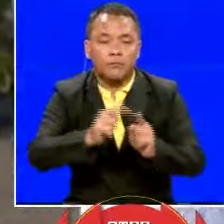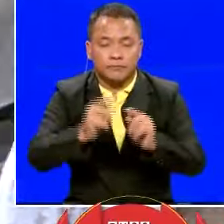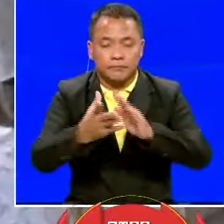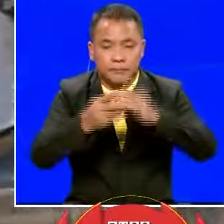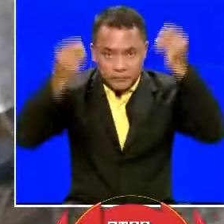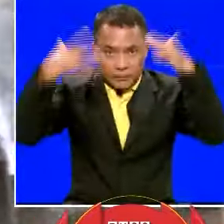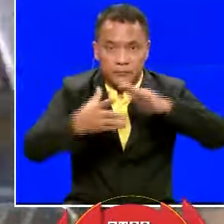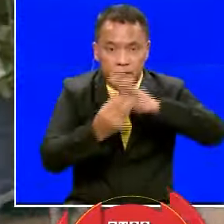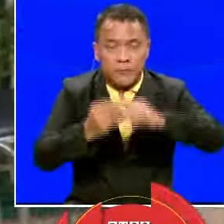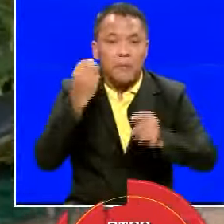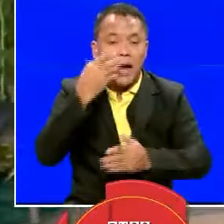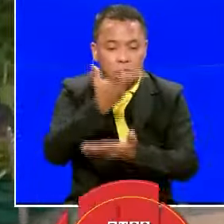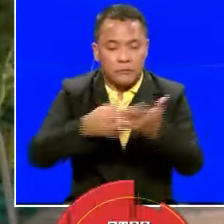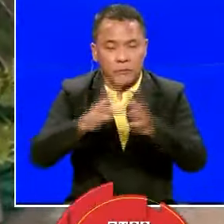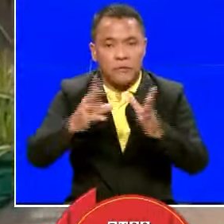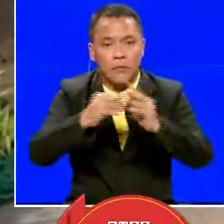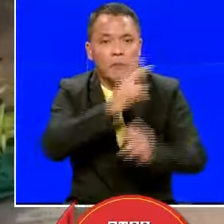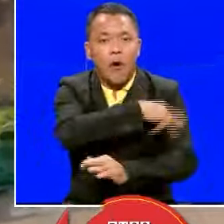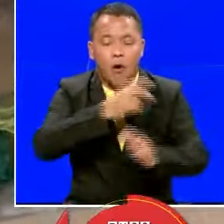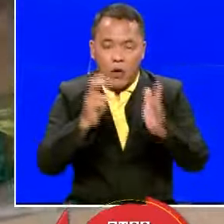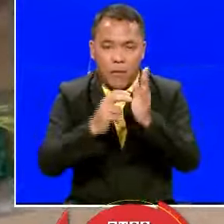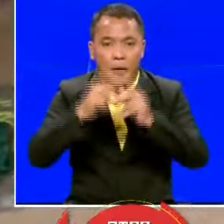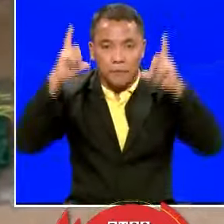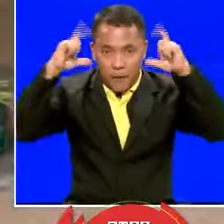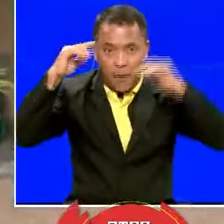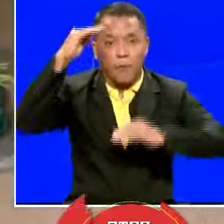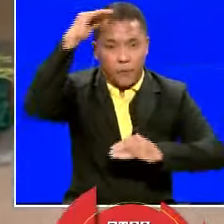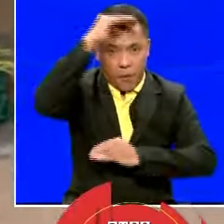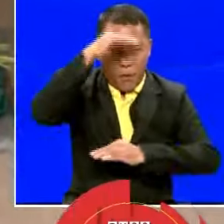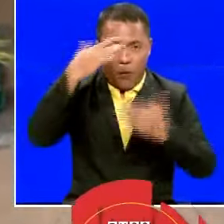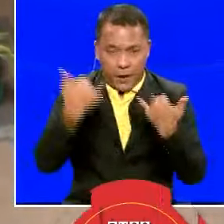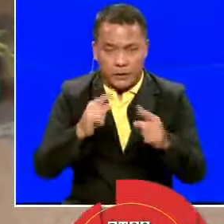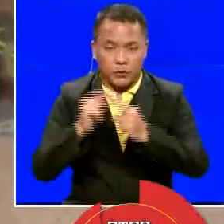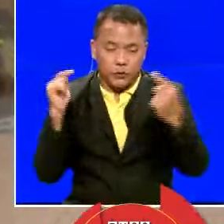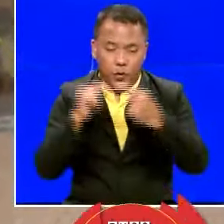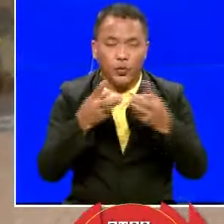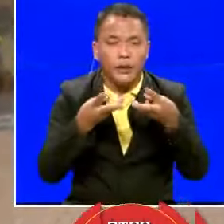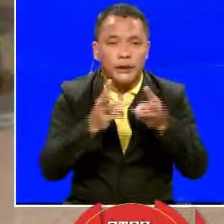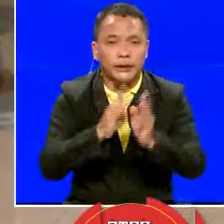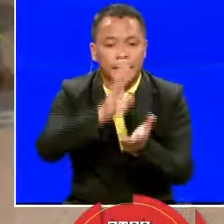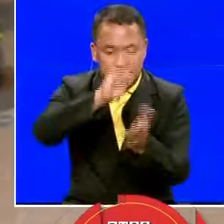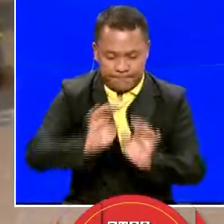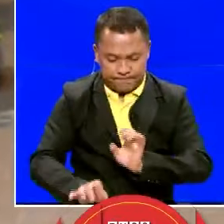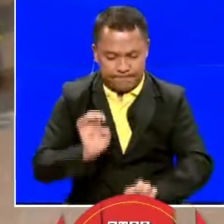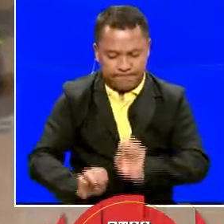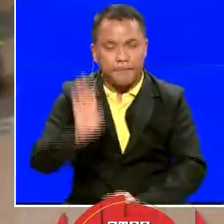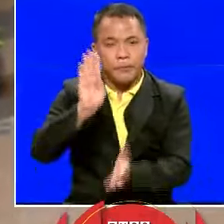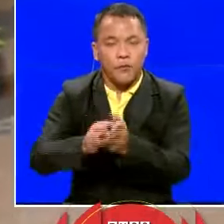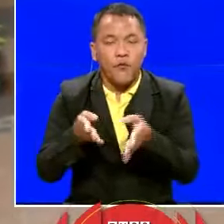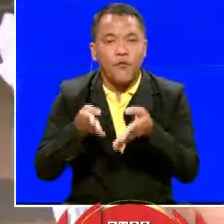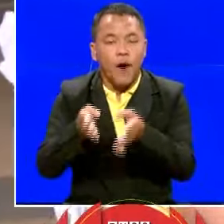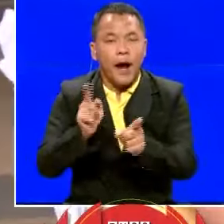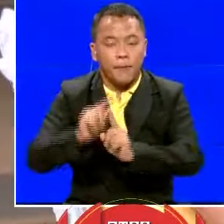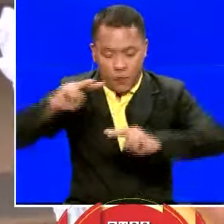ตรประชาชนสำเนาทะเบียนบ้านใบรับรองแพทย์และรูปถ่ายค่ะจากนั้นจะไปสู่กระบวนการบันทึกข้อมูลโดยมีฝ่ายทะเบียน